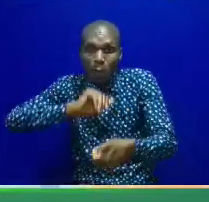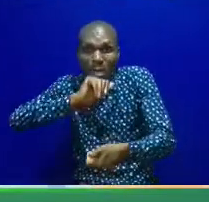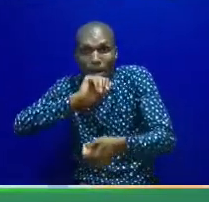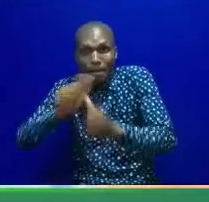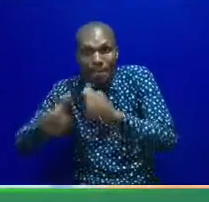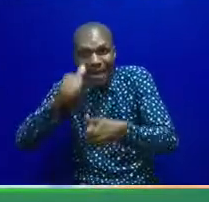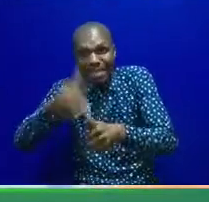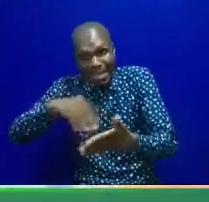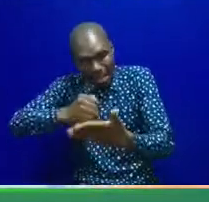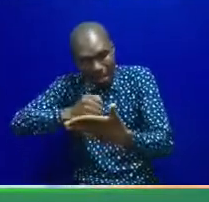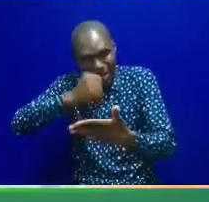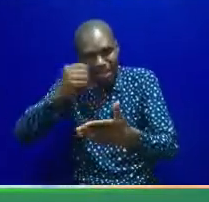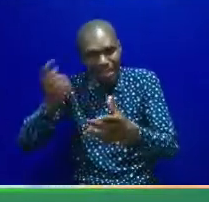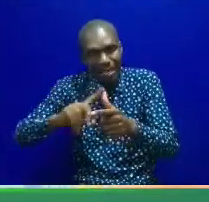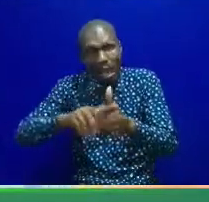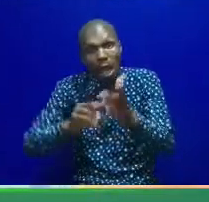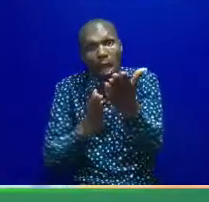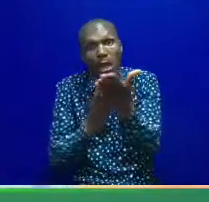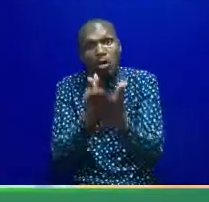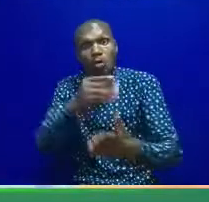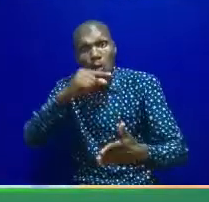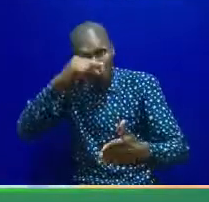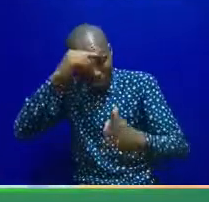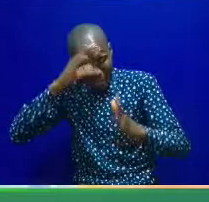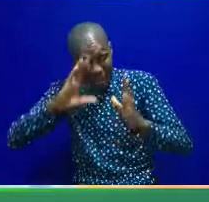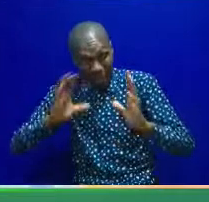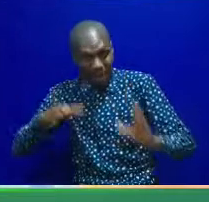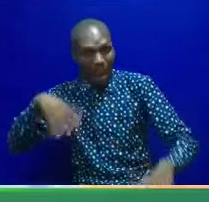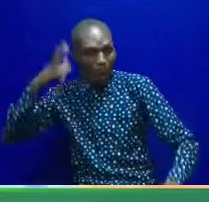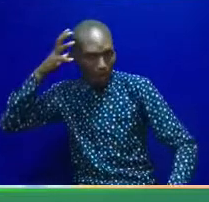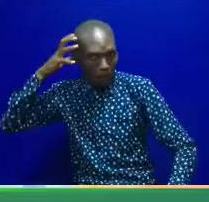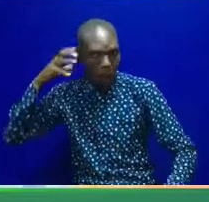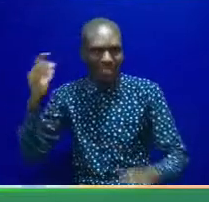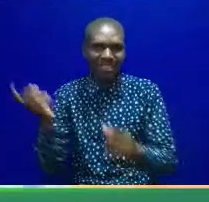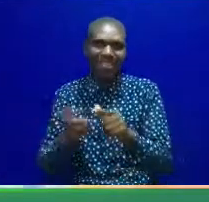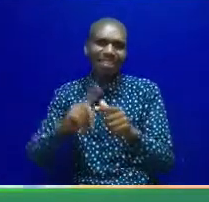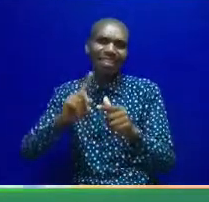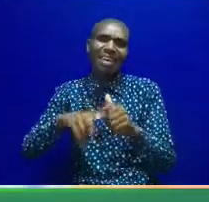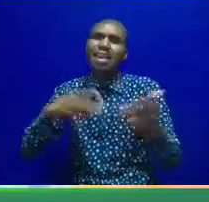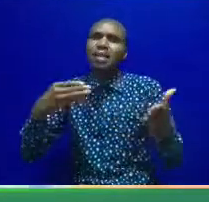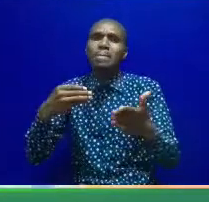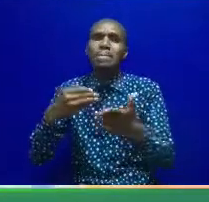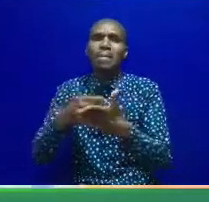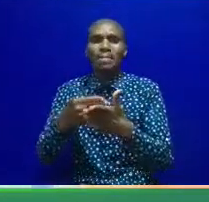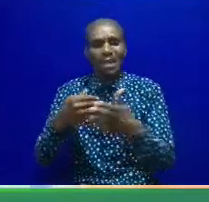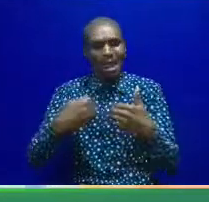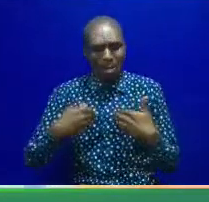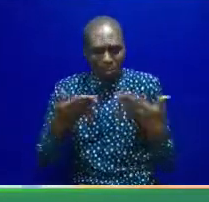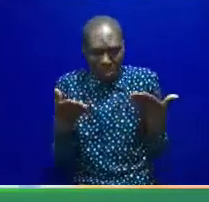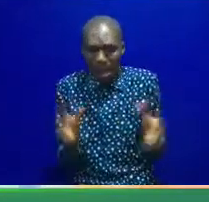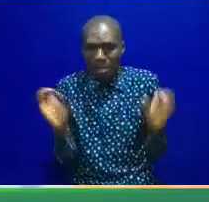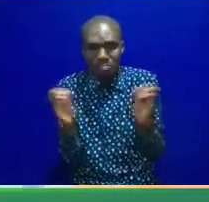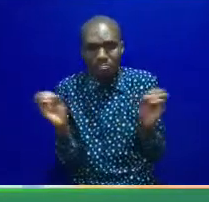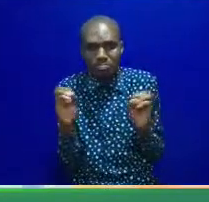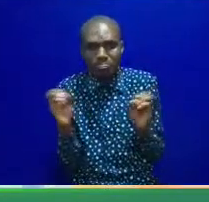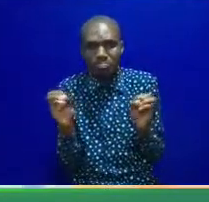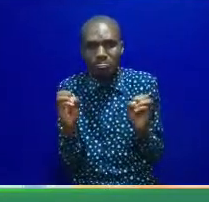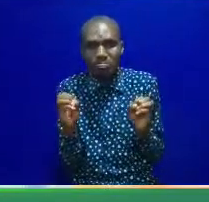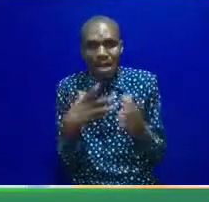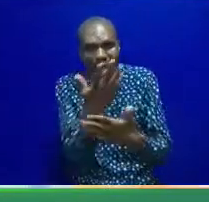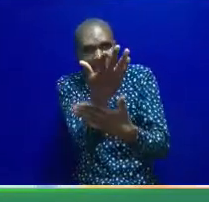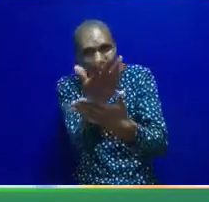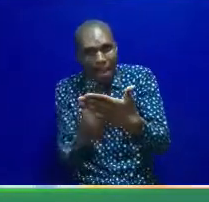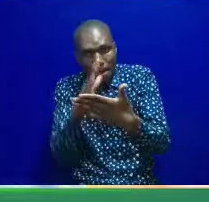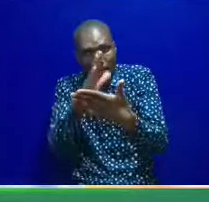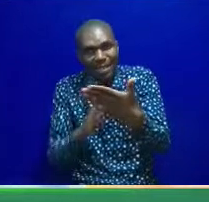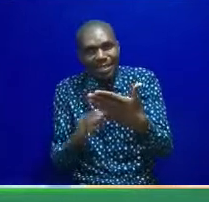supplementary budget goetera egavana yeto Simbarati igo besanchiracha neji pasari Fomu karaje